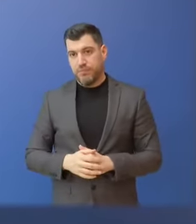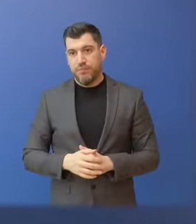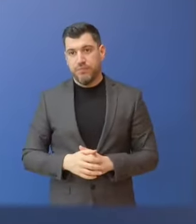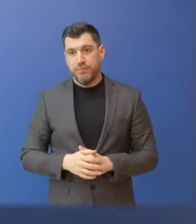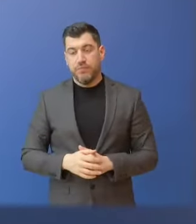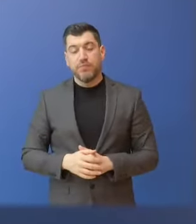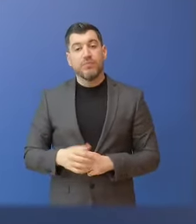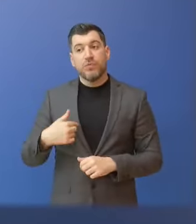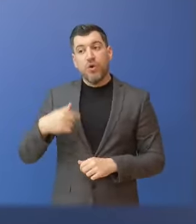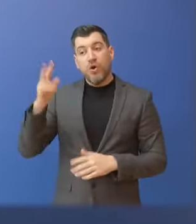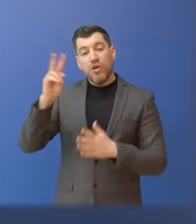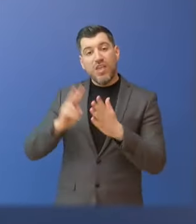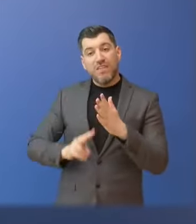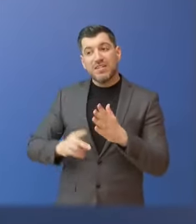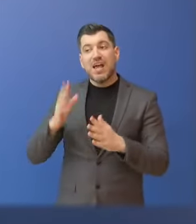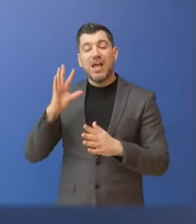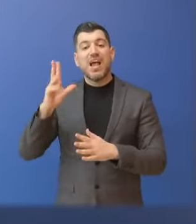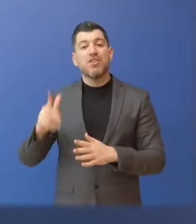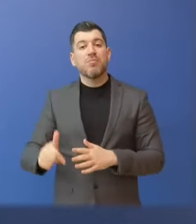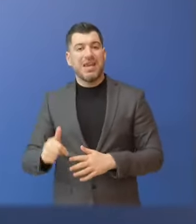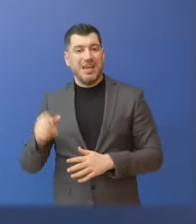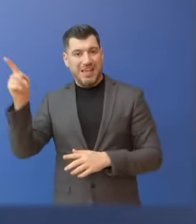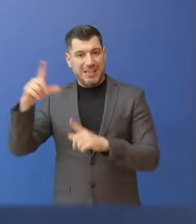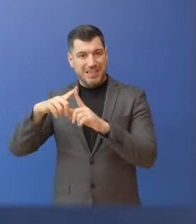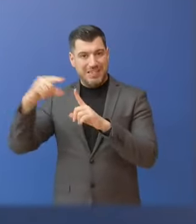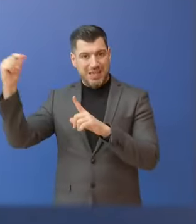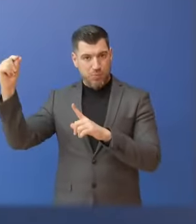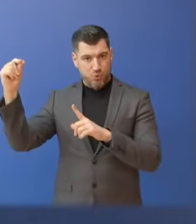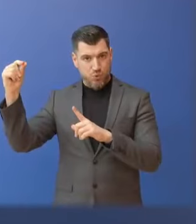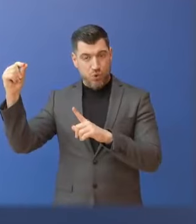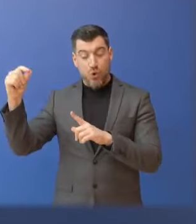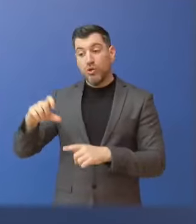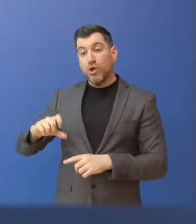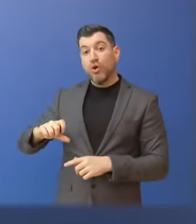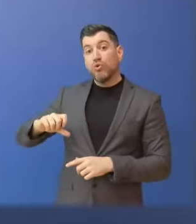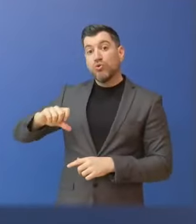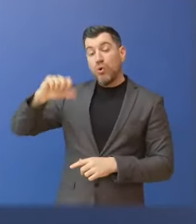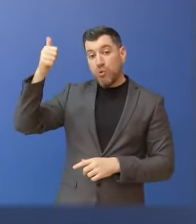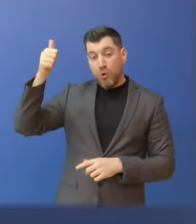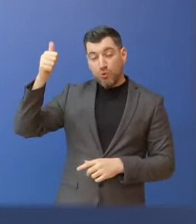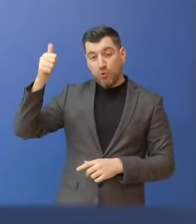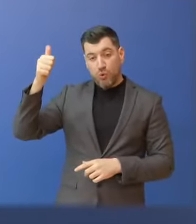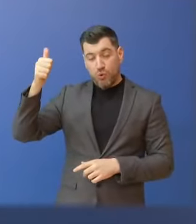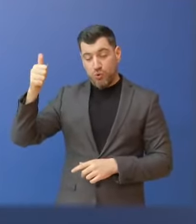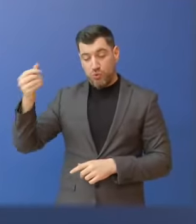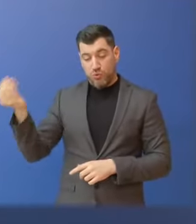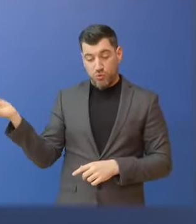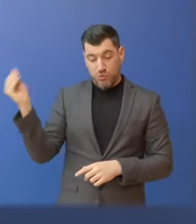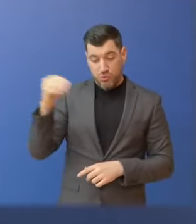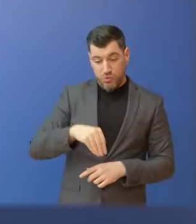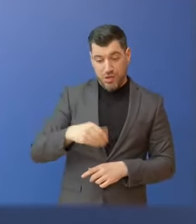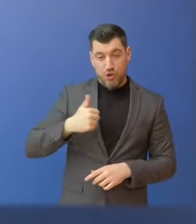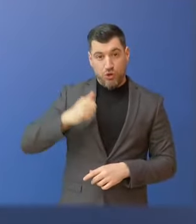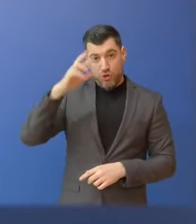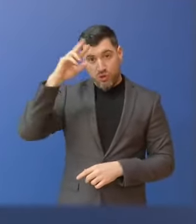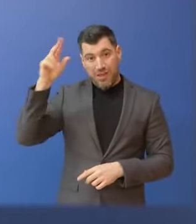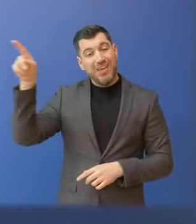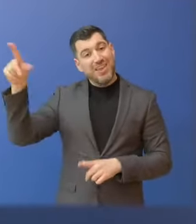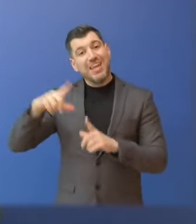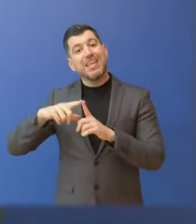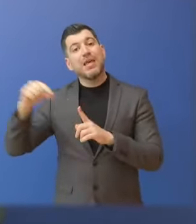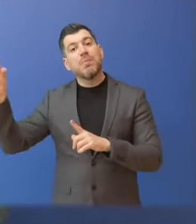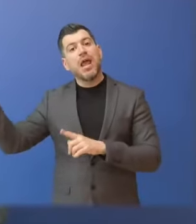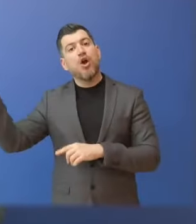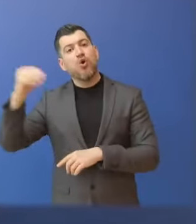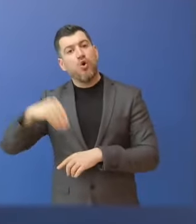για την ακρίβεια ότι το πρώτο παράρτημα ιδρύματος που θα φτιαχτεί στην ελλάδα θα είναι κυπριακό